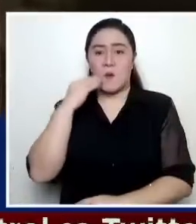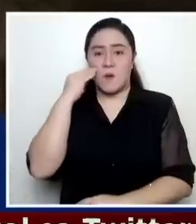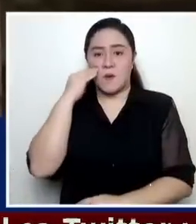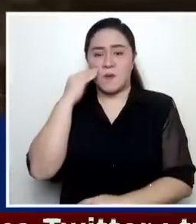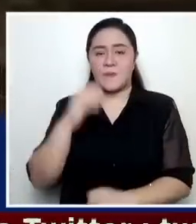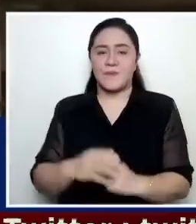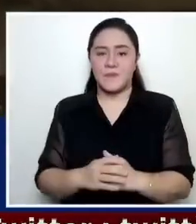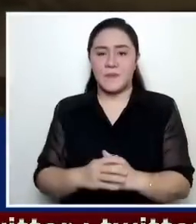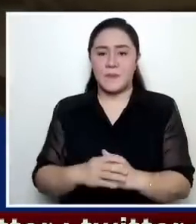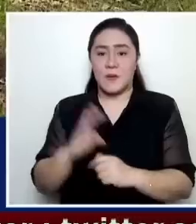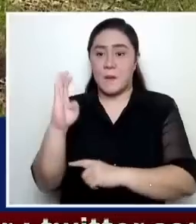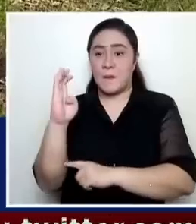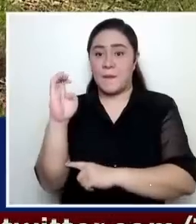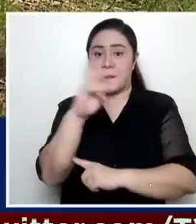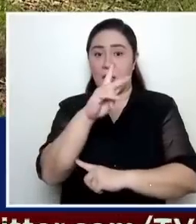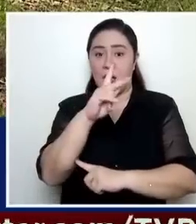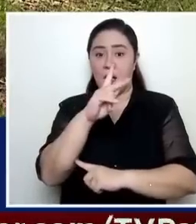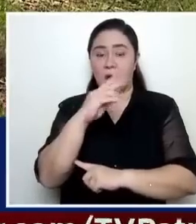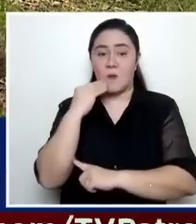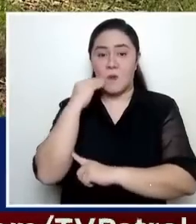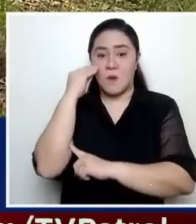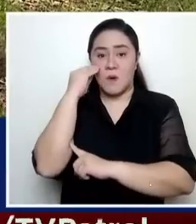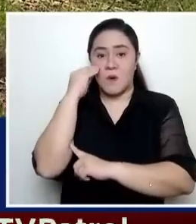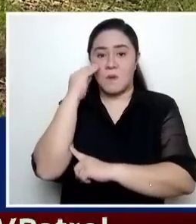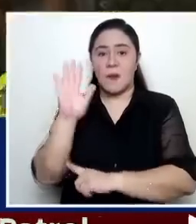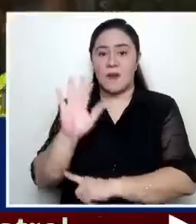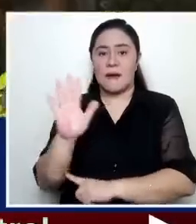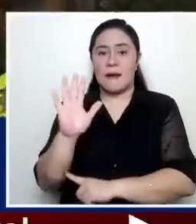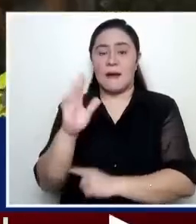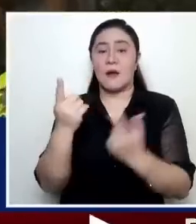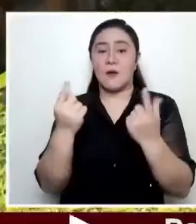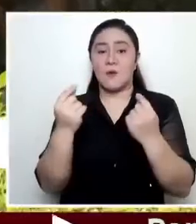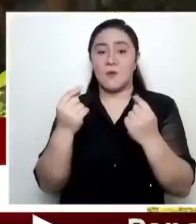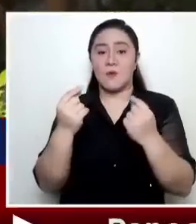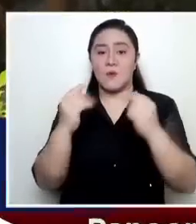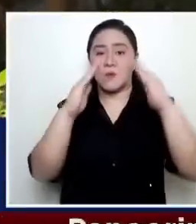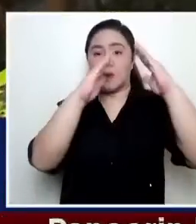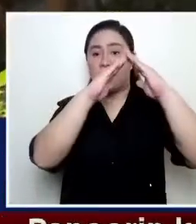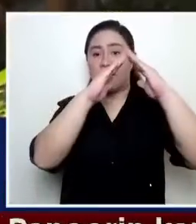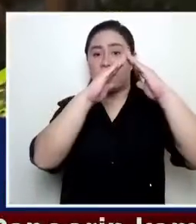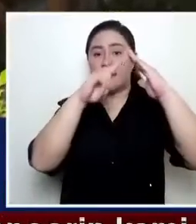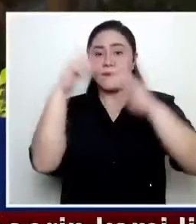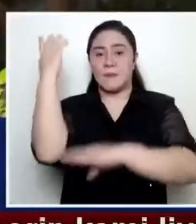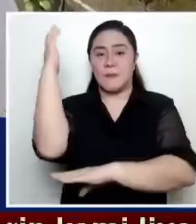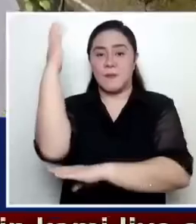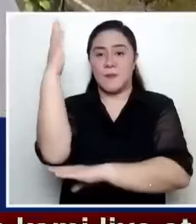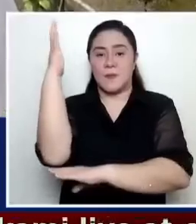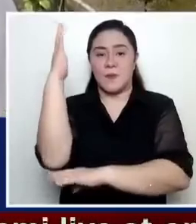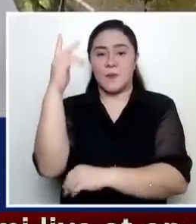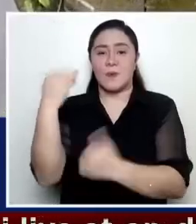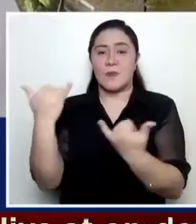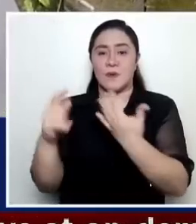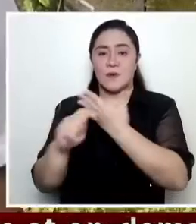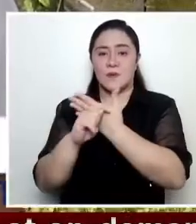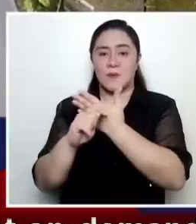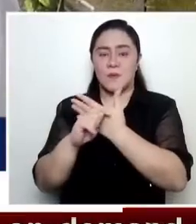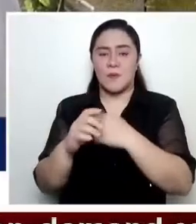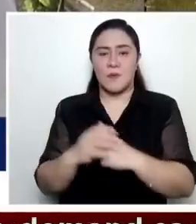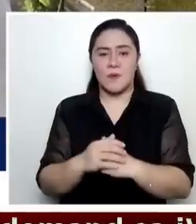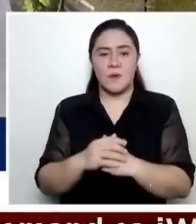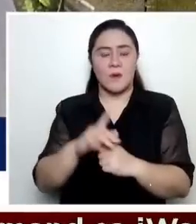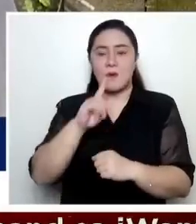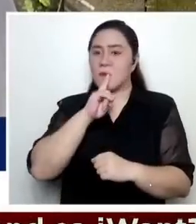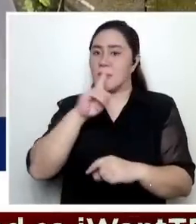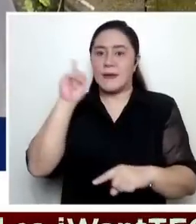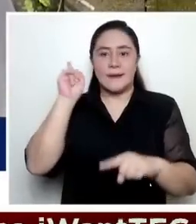sila babalik sa bahay nila at sa ilalim na lang ng punong mangga isisilong ang kanyang pamilya. Ay, ala ka sir, hindi kami